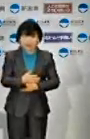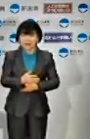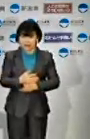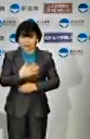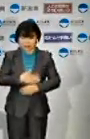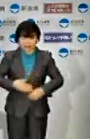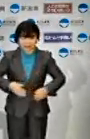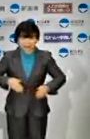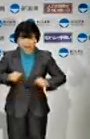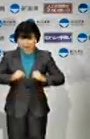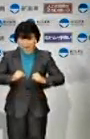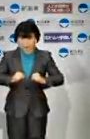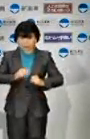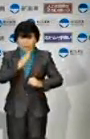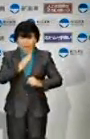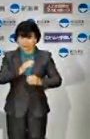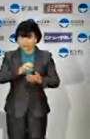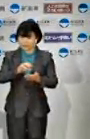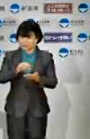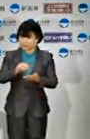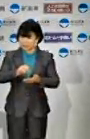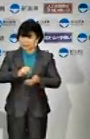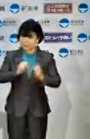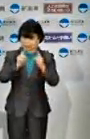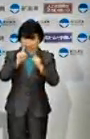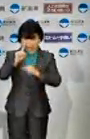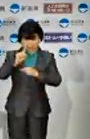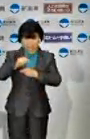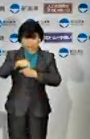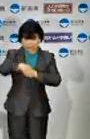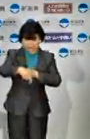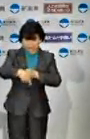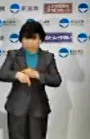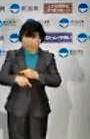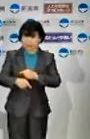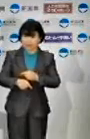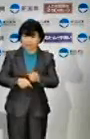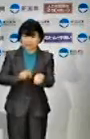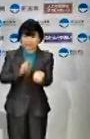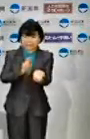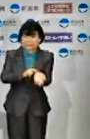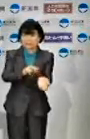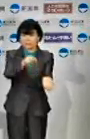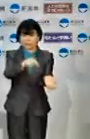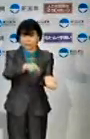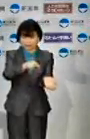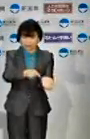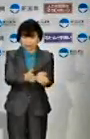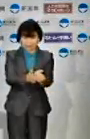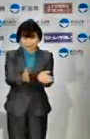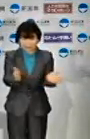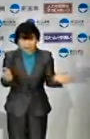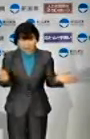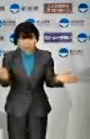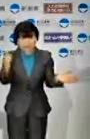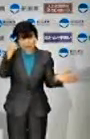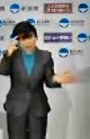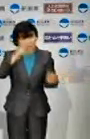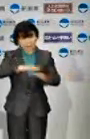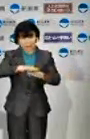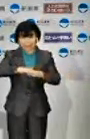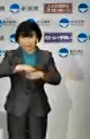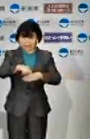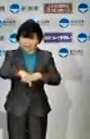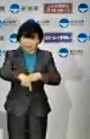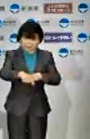ということを言う中で、医療支援が限られている、新潟県にとって医療というのは非常に広い概念で、競技